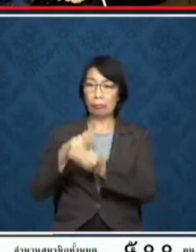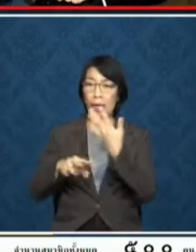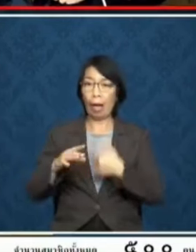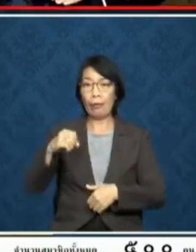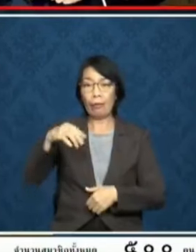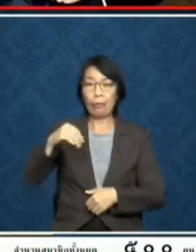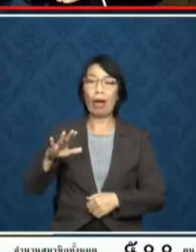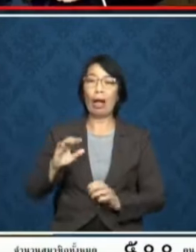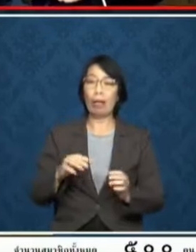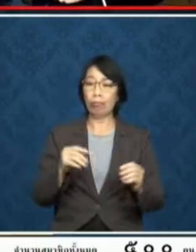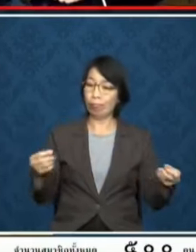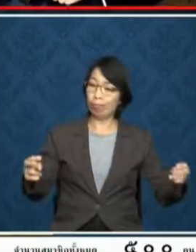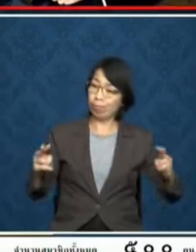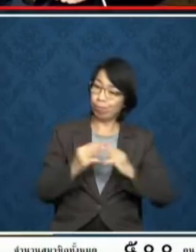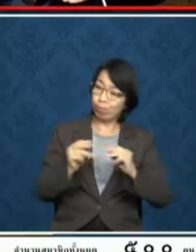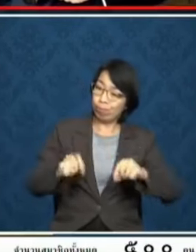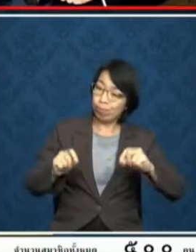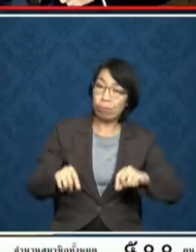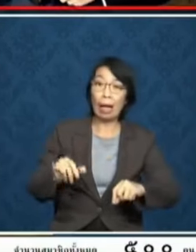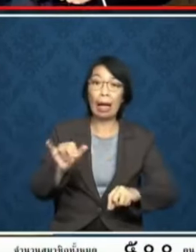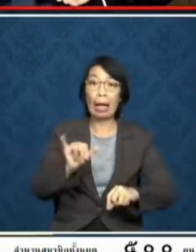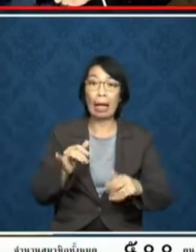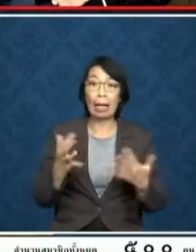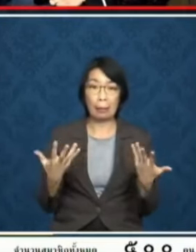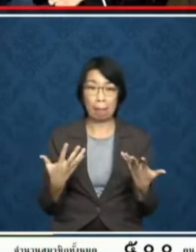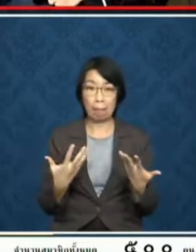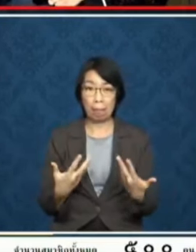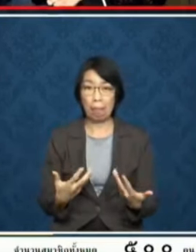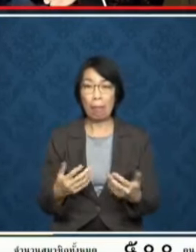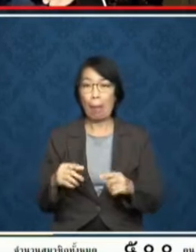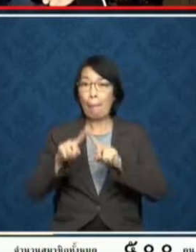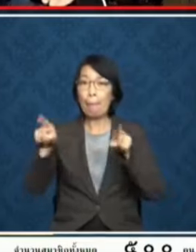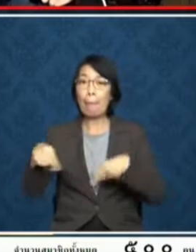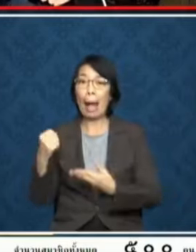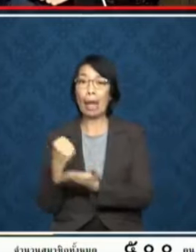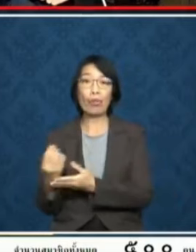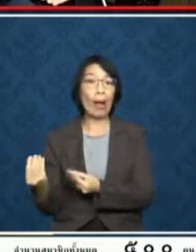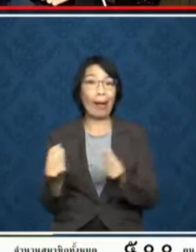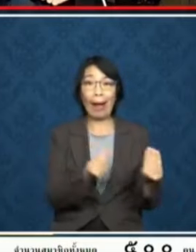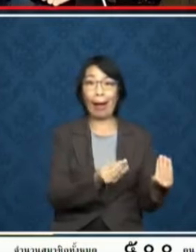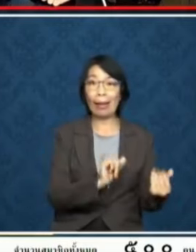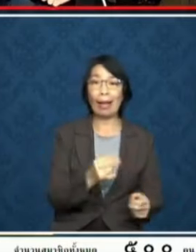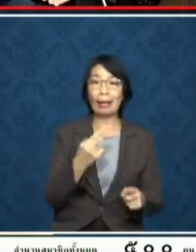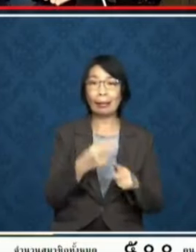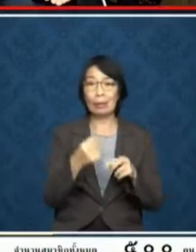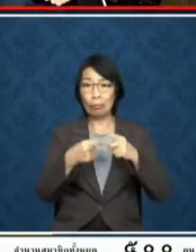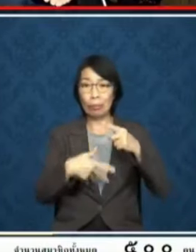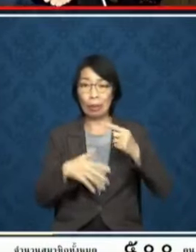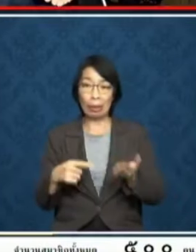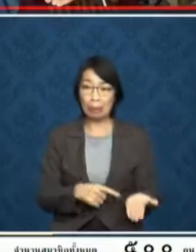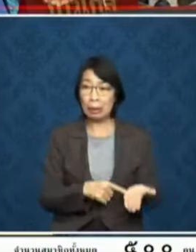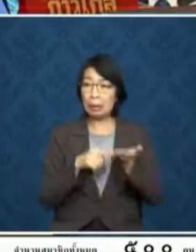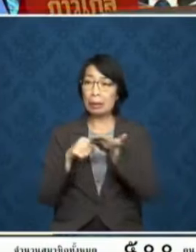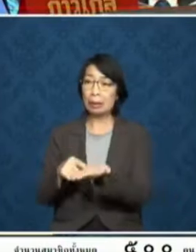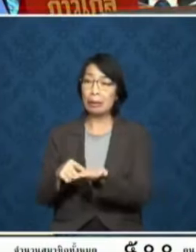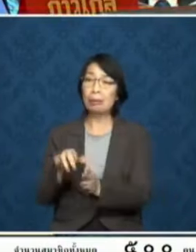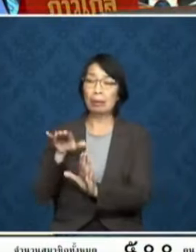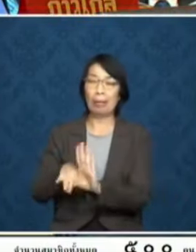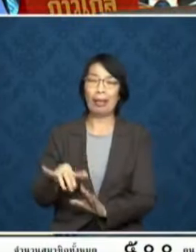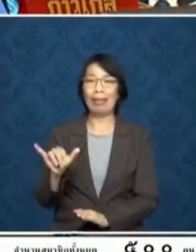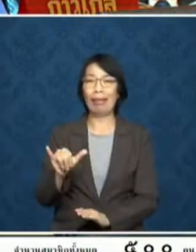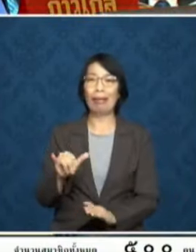ฝ่ายผลิตแห่งประเทศไทยแล้วก็ประกอบกับการที่ยังไม่มีใบอนุญาตแล้วก็ยังไม่อยู่ในบัญชีรายชื่อบริษัทที่ยื่นเสนอนะคะ